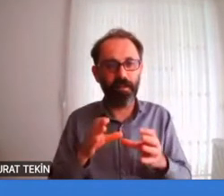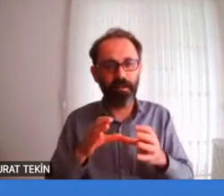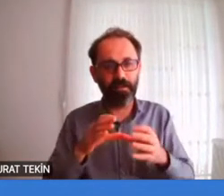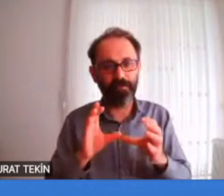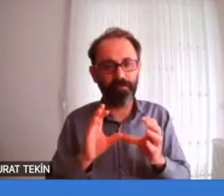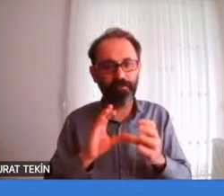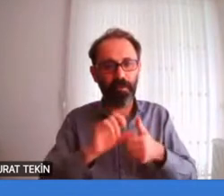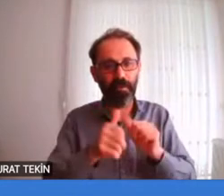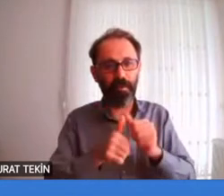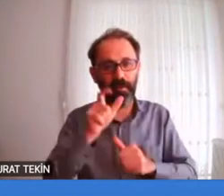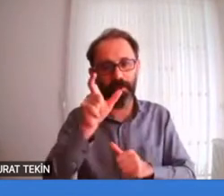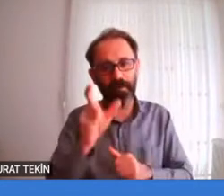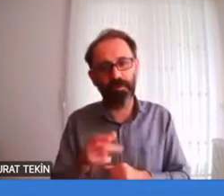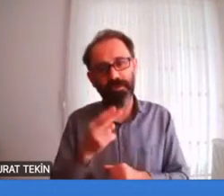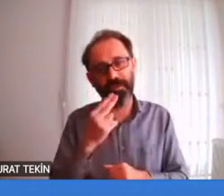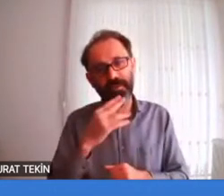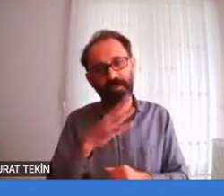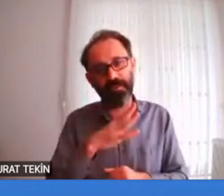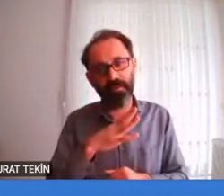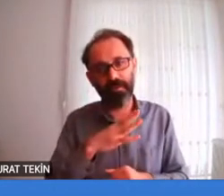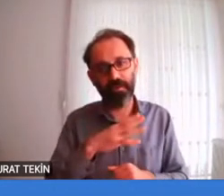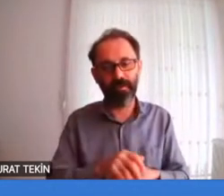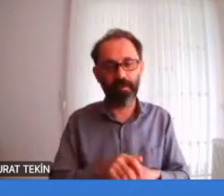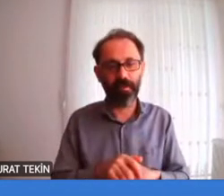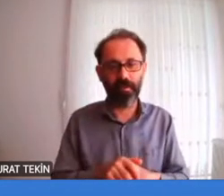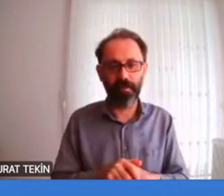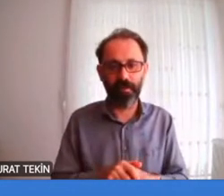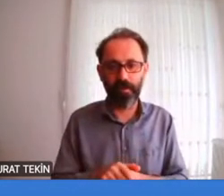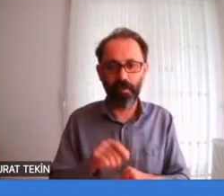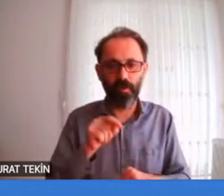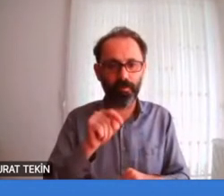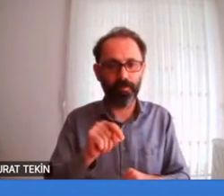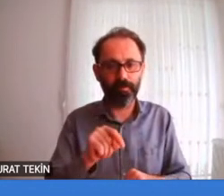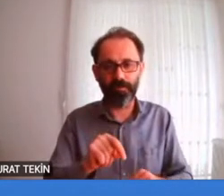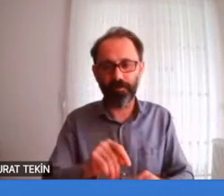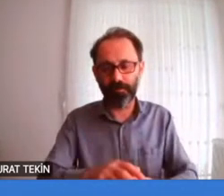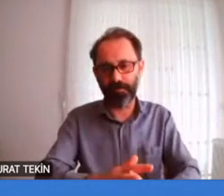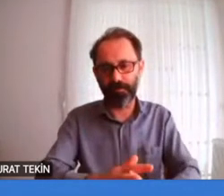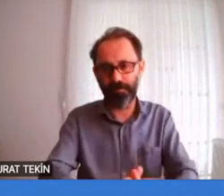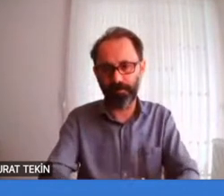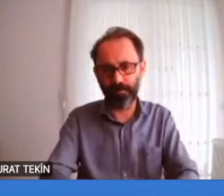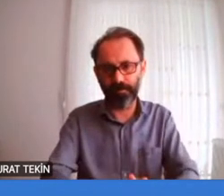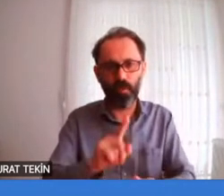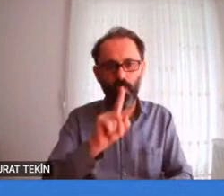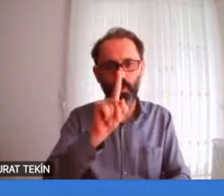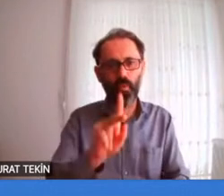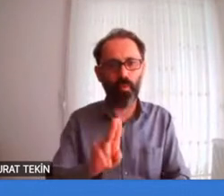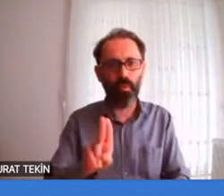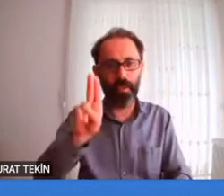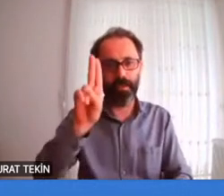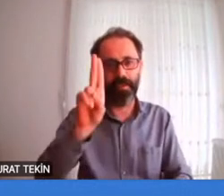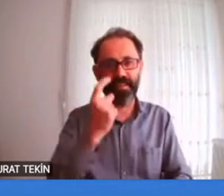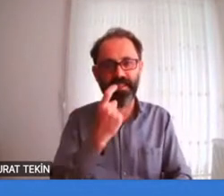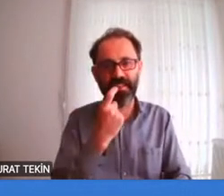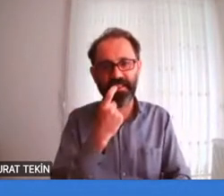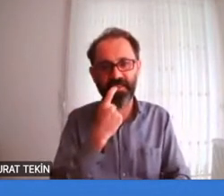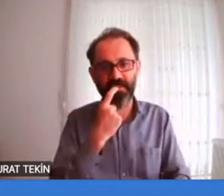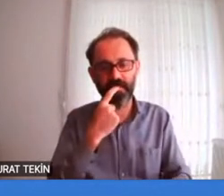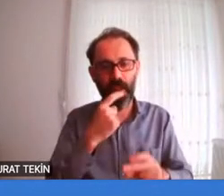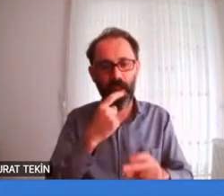zamanlar demişti. Aslında Fatma Gül'ü anlatıyor bence. Şu anda Fatma Gül de 17 yaşında paralimpik şampiyonluğu